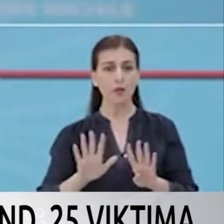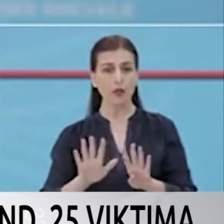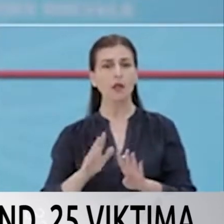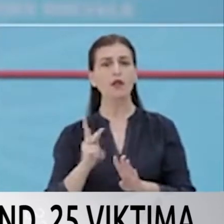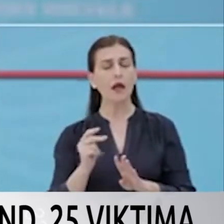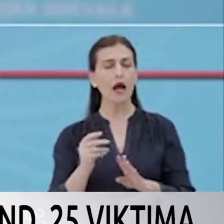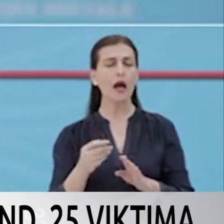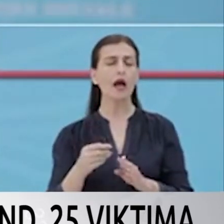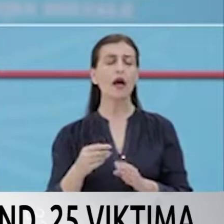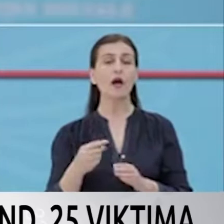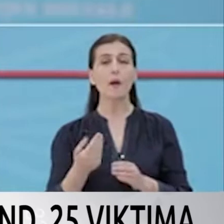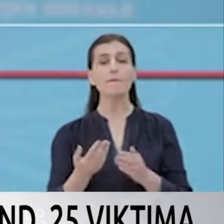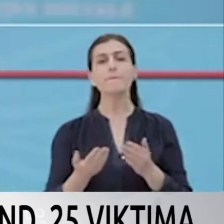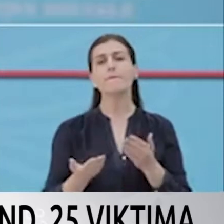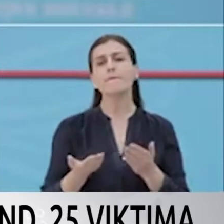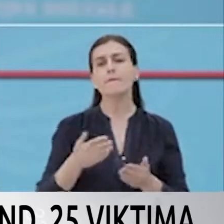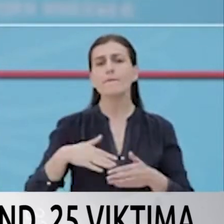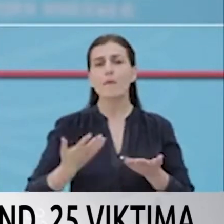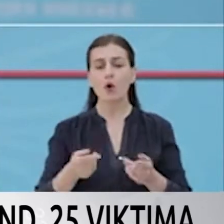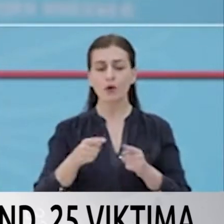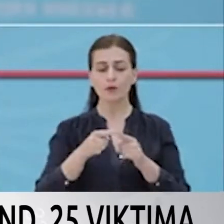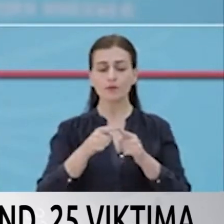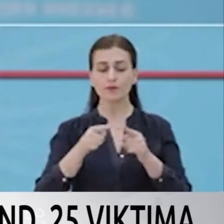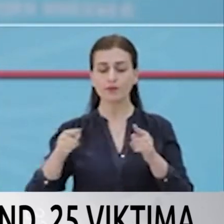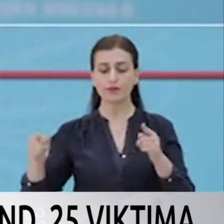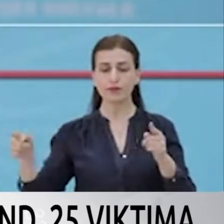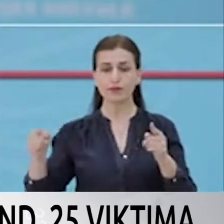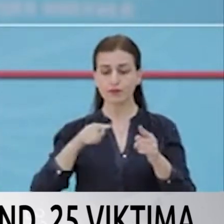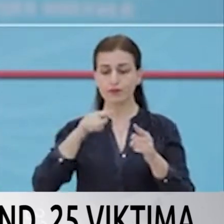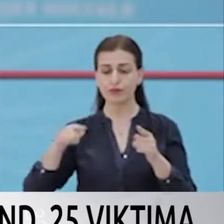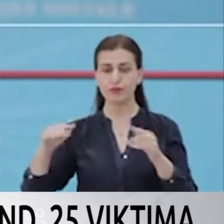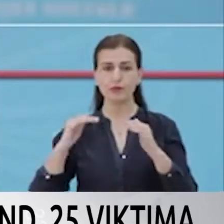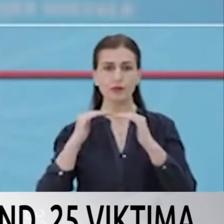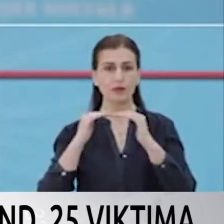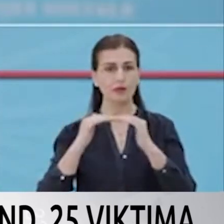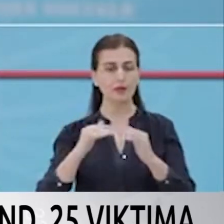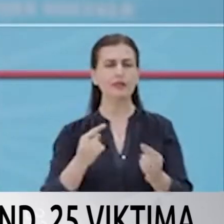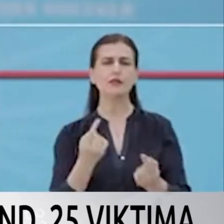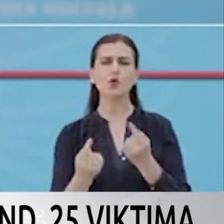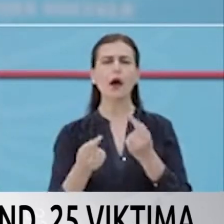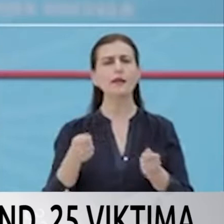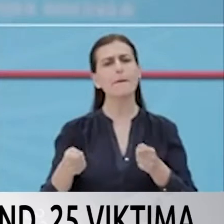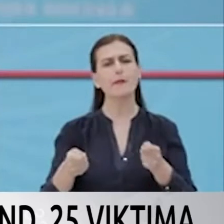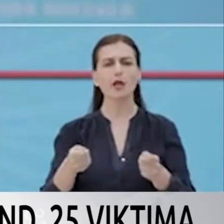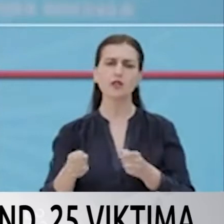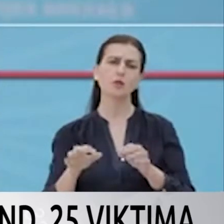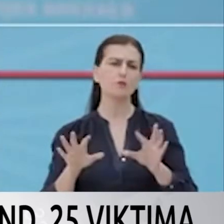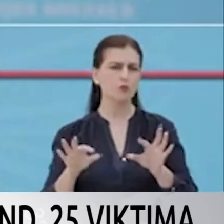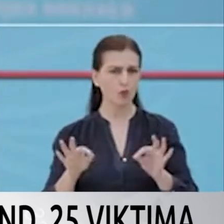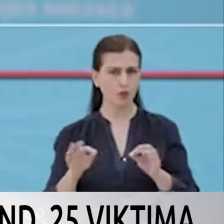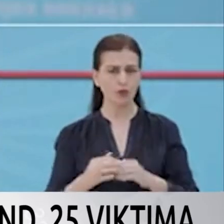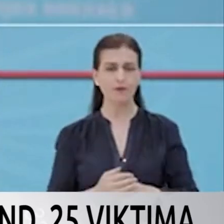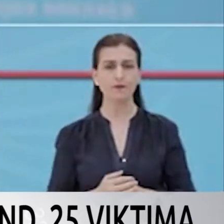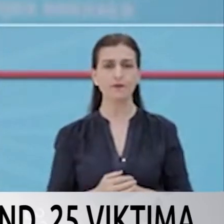pavarësisht luhatjeve ditore, kurba vazhdon të mbetet e qëndrueshme dhe situata është krejtësisht e kontrolluar.